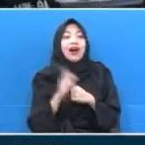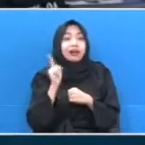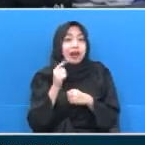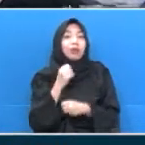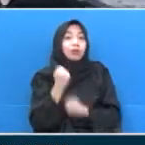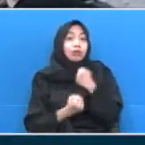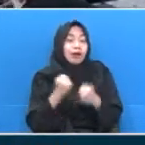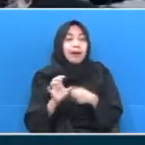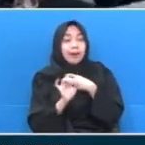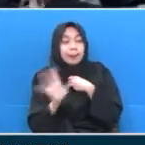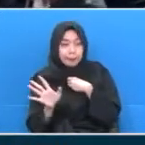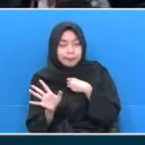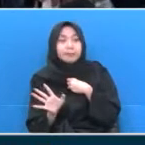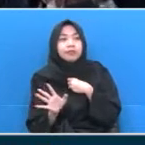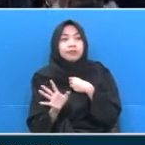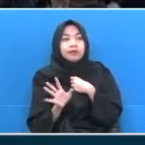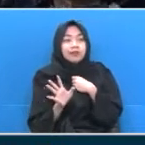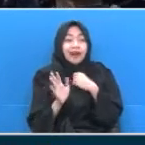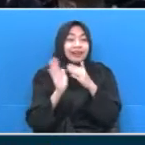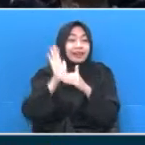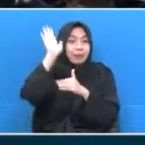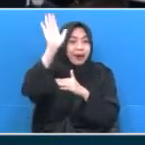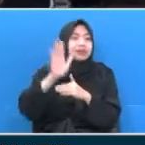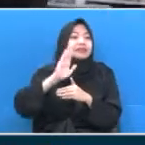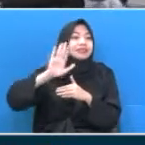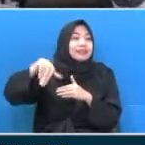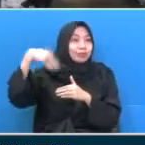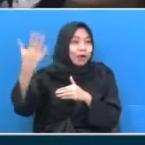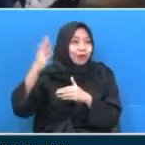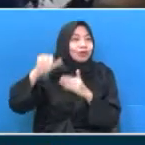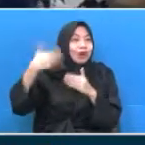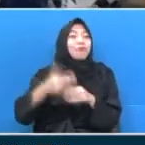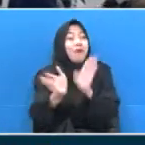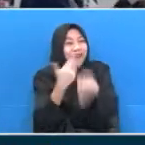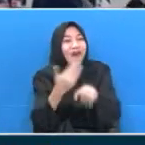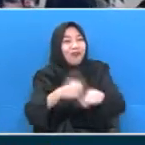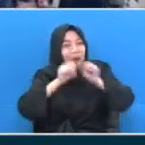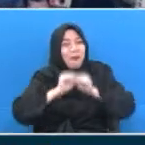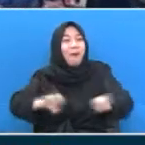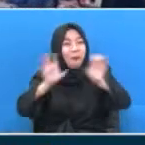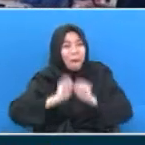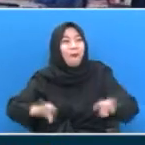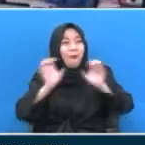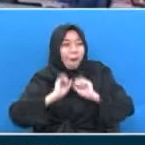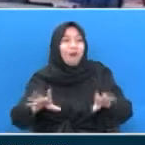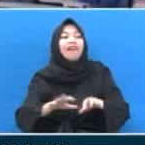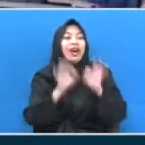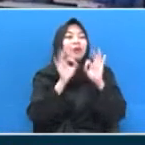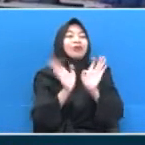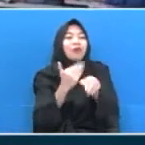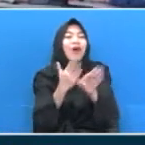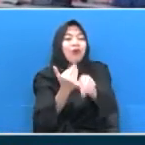sekarang dan pada masa mendatang setiap tahun harus kami ulangi berkali-kali begitu ya edukasi